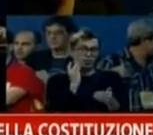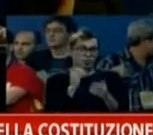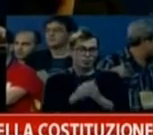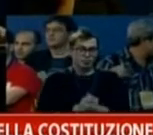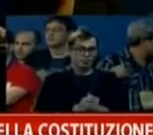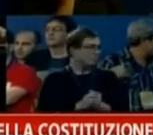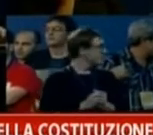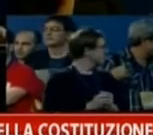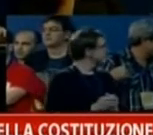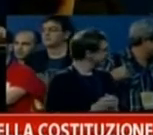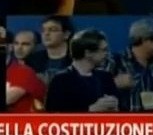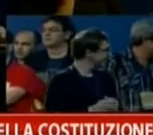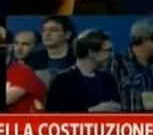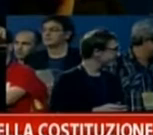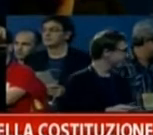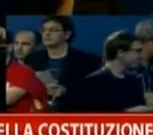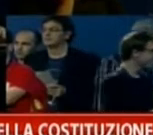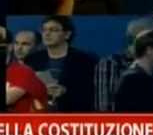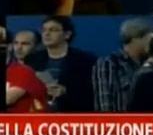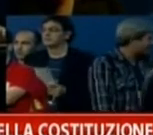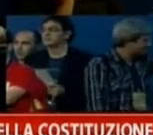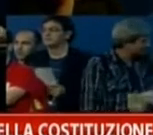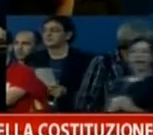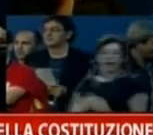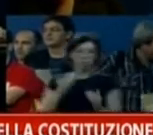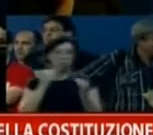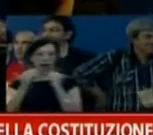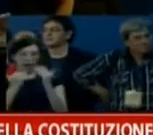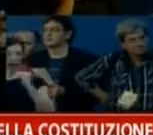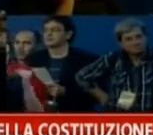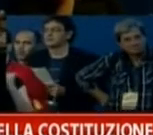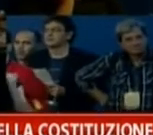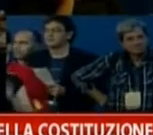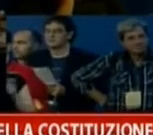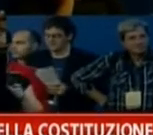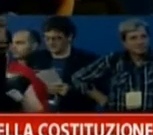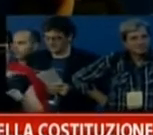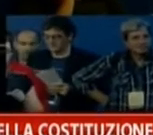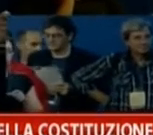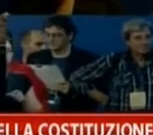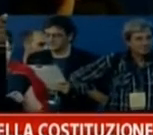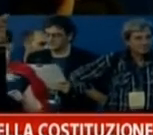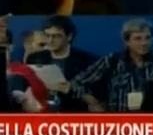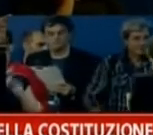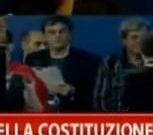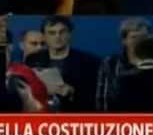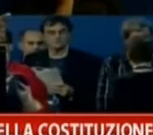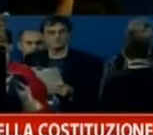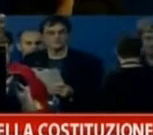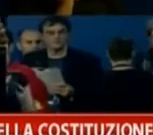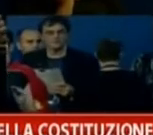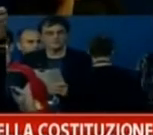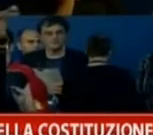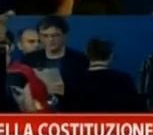non hanno voluto molti all'interno del Parlamento ai quali ci si era rivolti. La richiesta era molto semplice: fate mancare